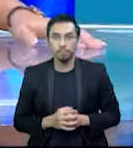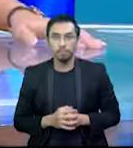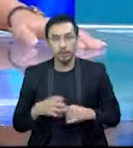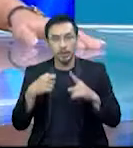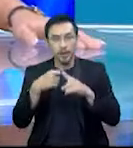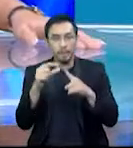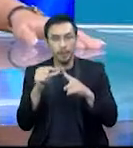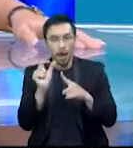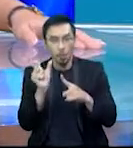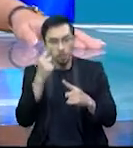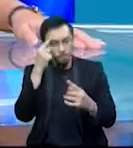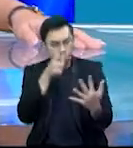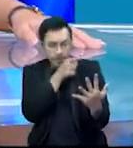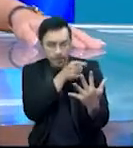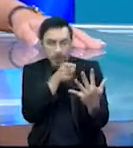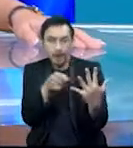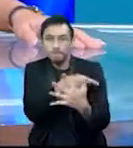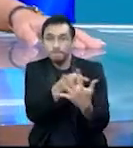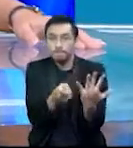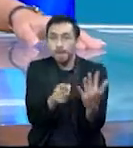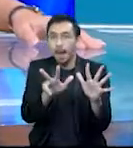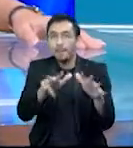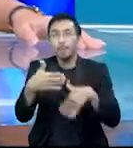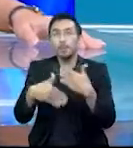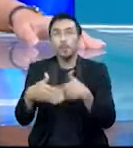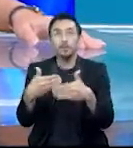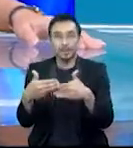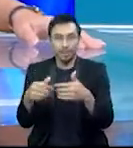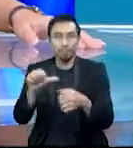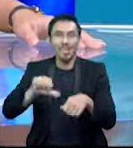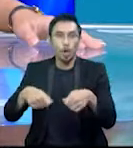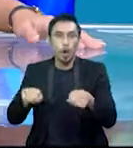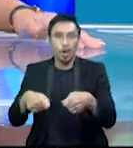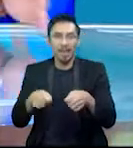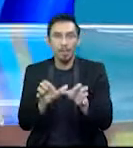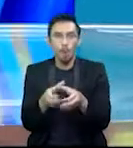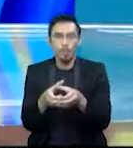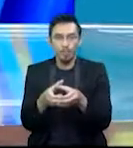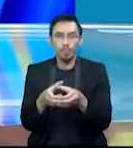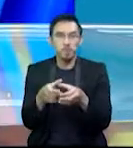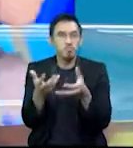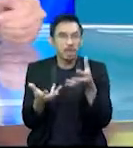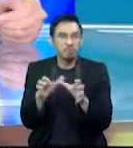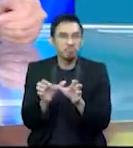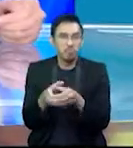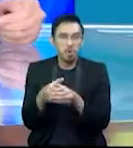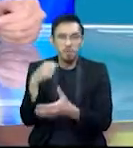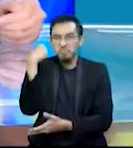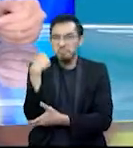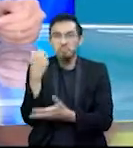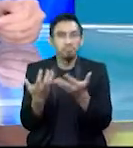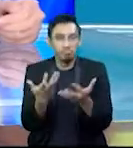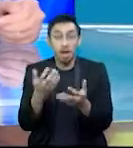Hai misal KPPU mengincar 8 produsen minyak goreng dalam dugaan kartel minyak goreng yang menguasai hampir 70% pangsa